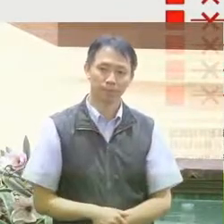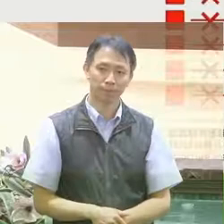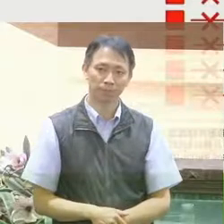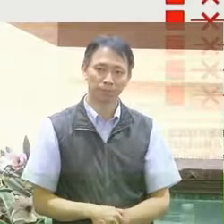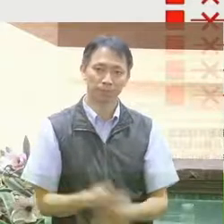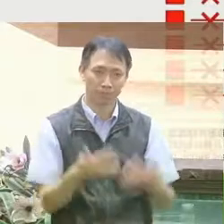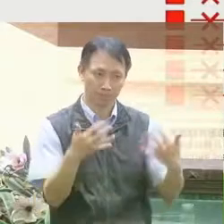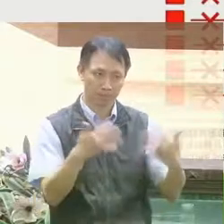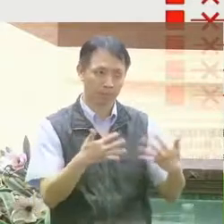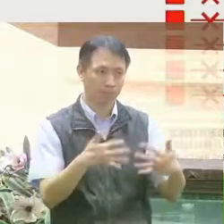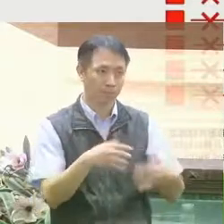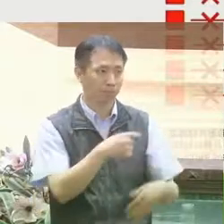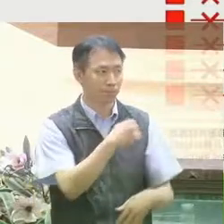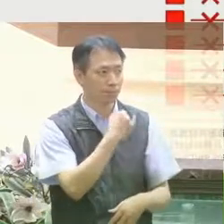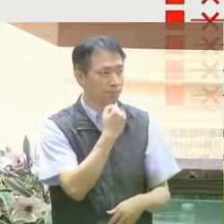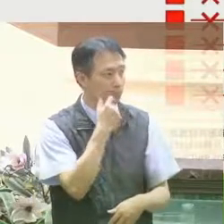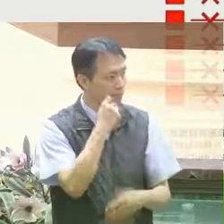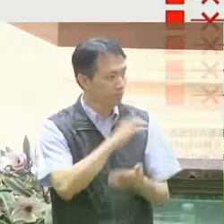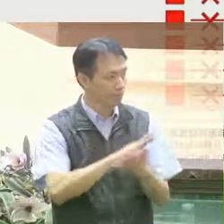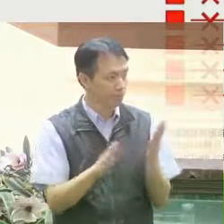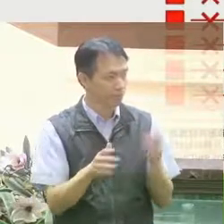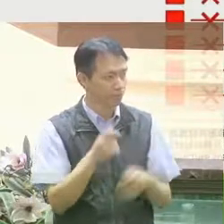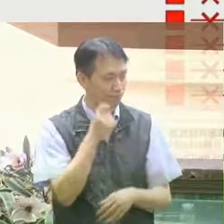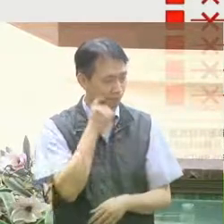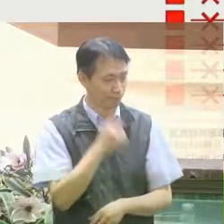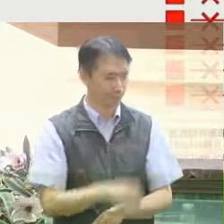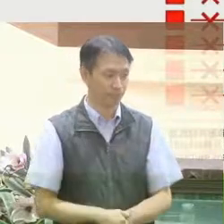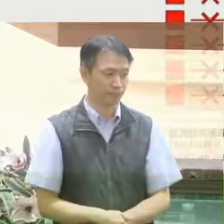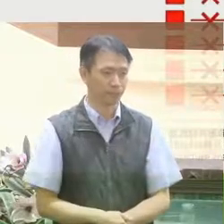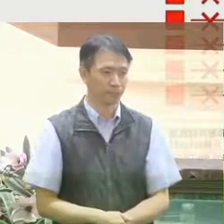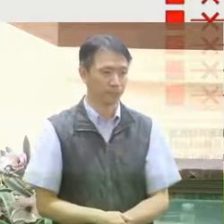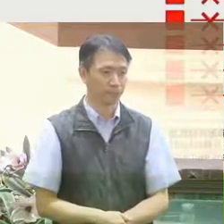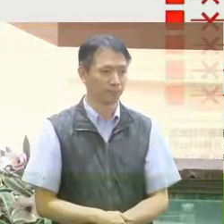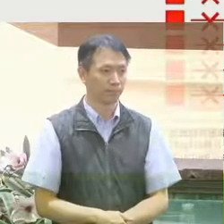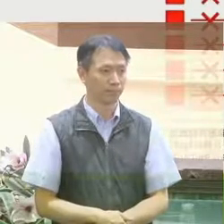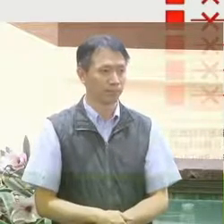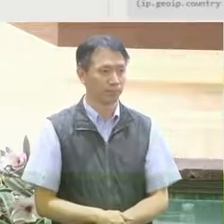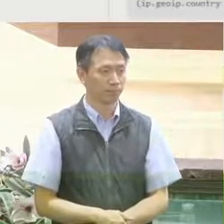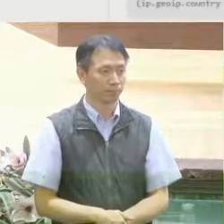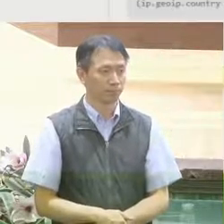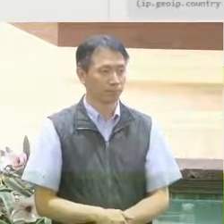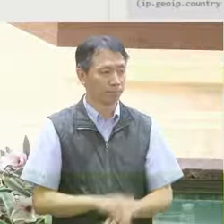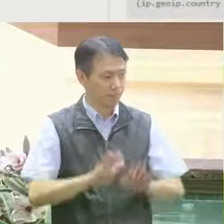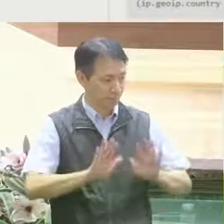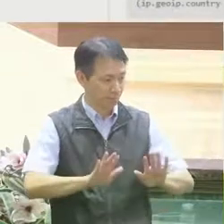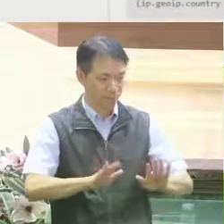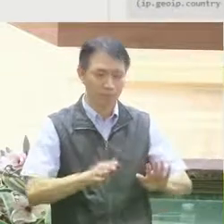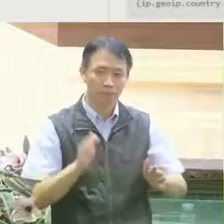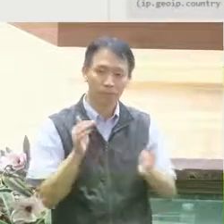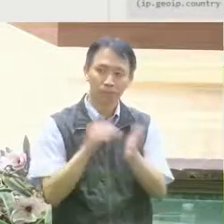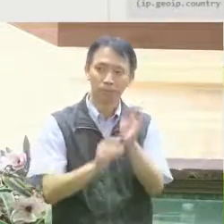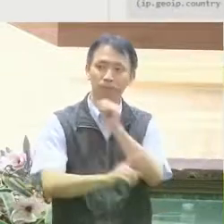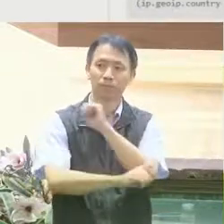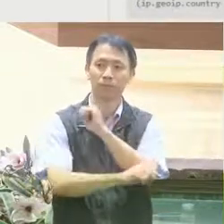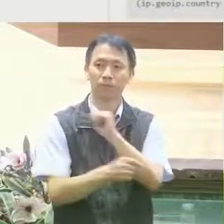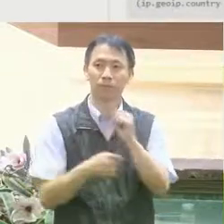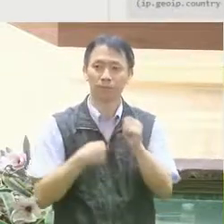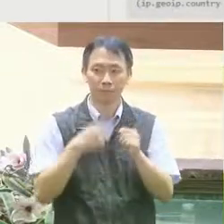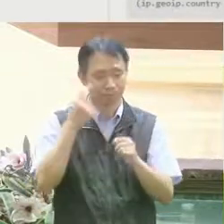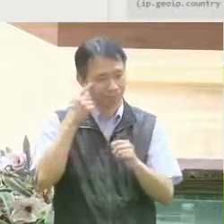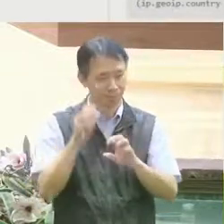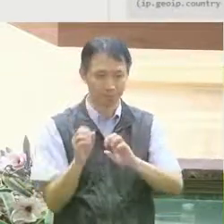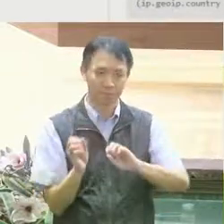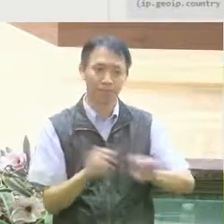行问题是有方法处理的，但改写程序的时间成本很高，所以最后我决定放